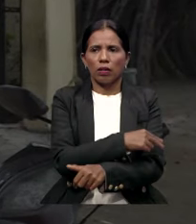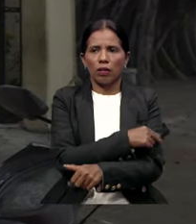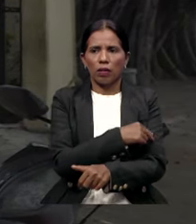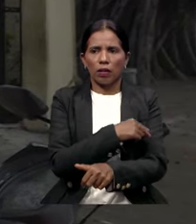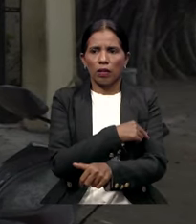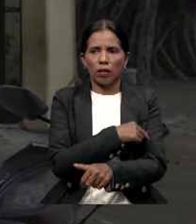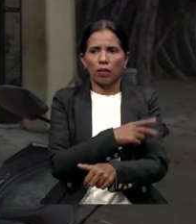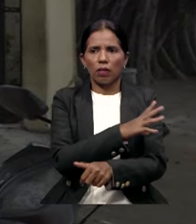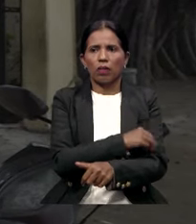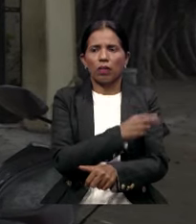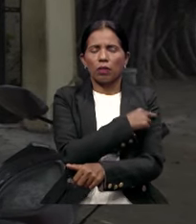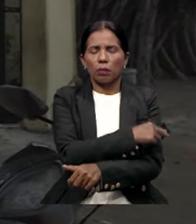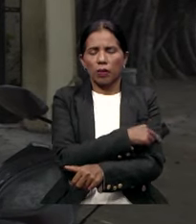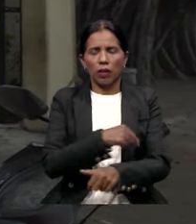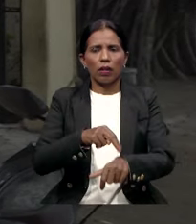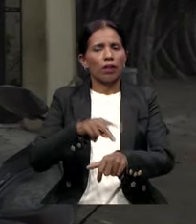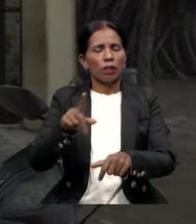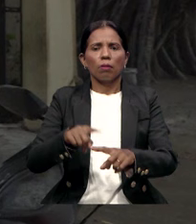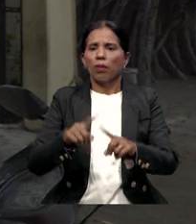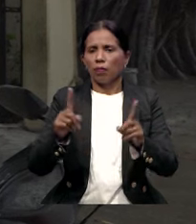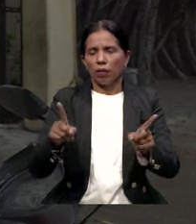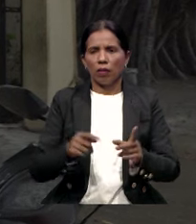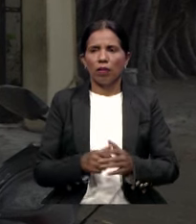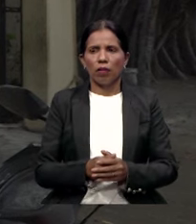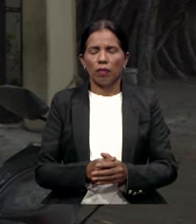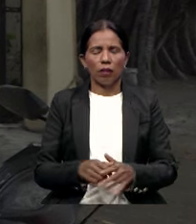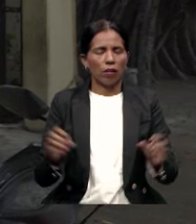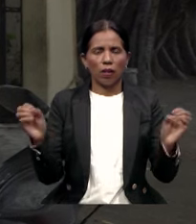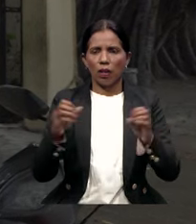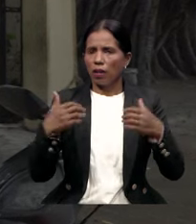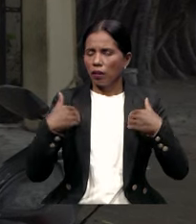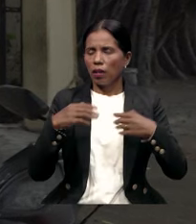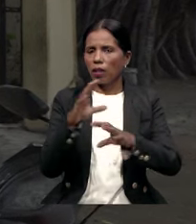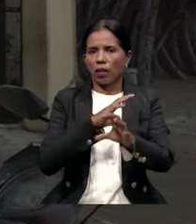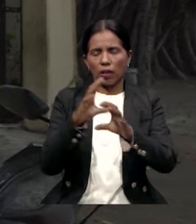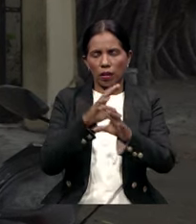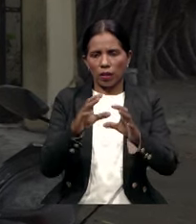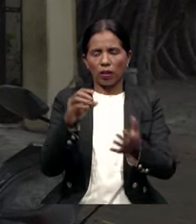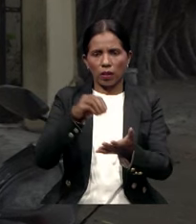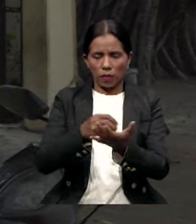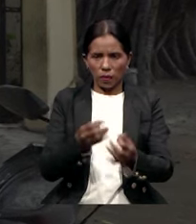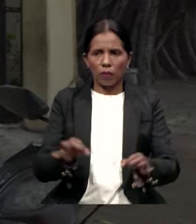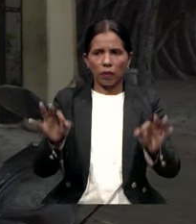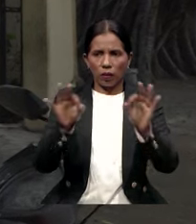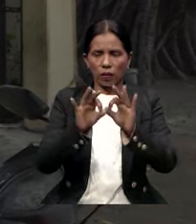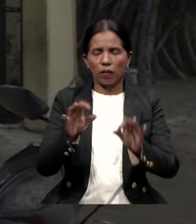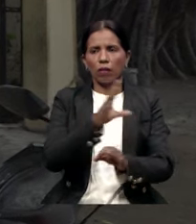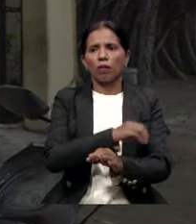hospital referal o hospital nasional mai be minus tebes transporte tamane maka presisi tamos importansia ba ia